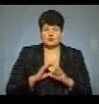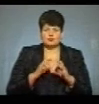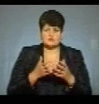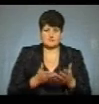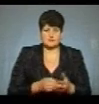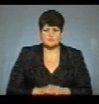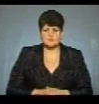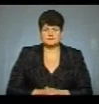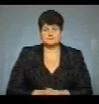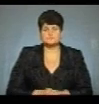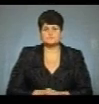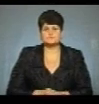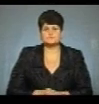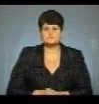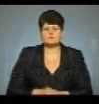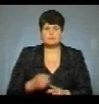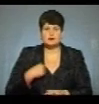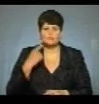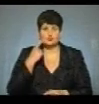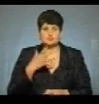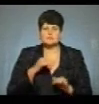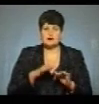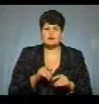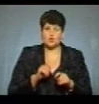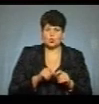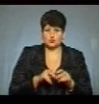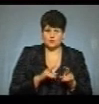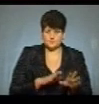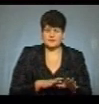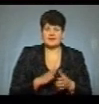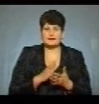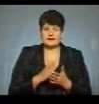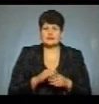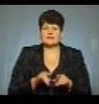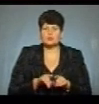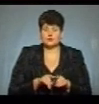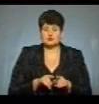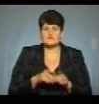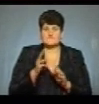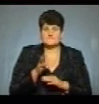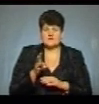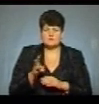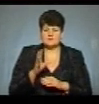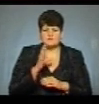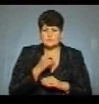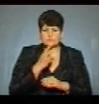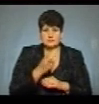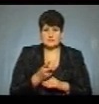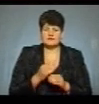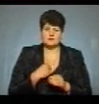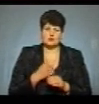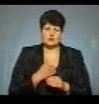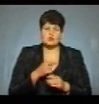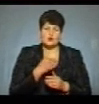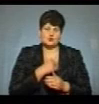мають засобів для існування. Так. Що справа на контролі. І є також відео, яке ми не встигаємо протранслювати, але я вас про це